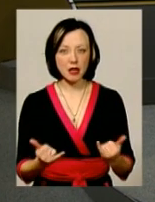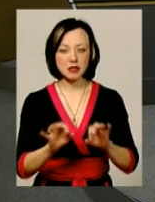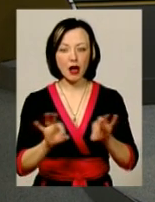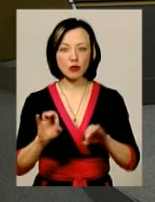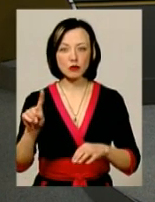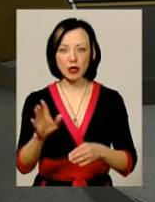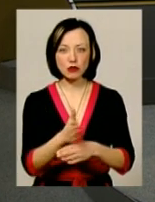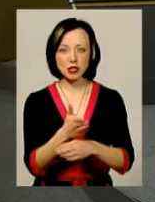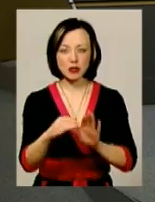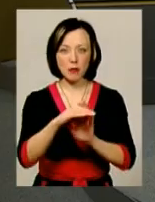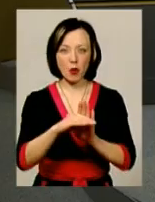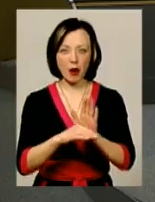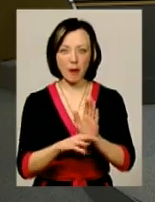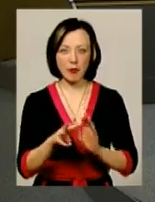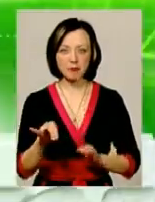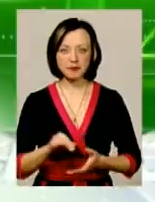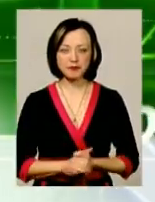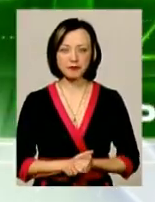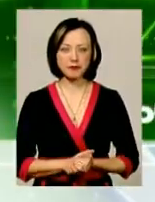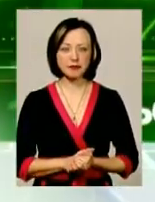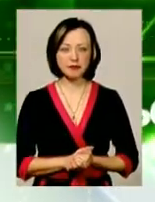анонс першої частини програми.